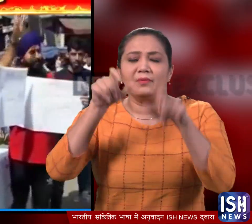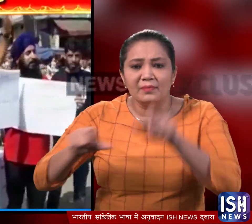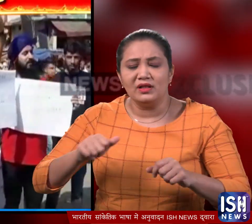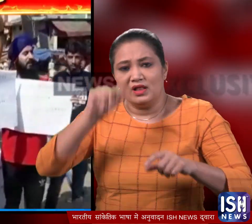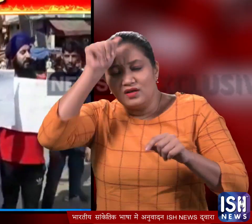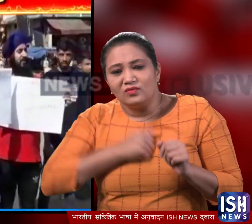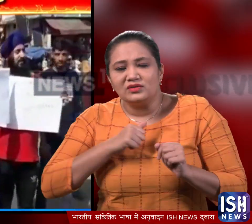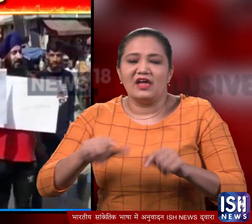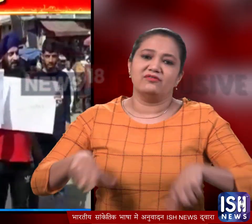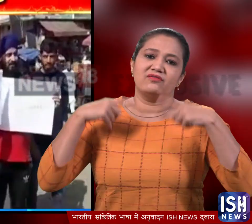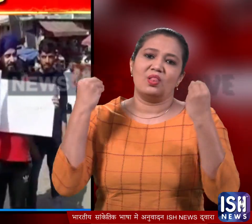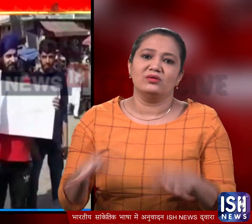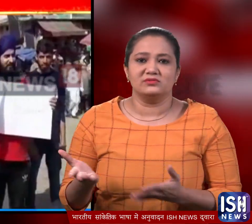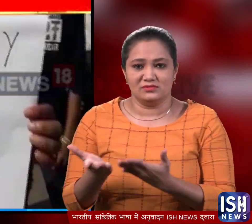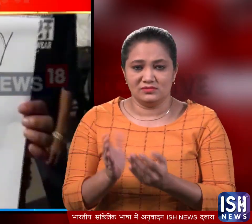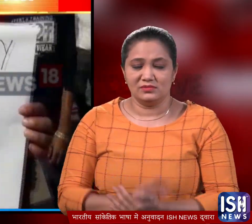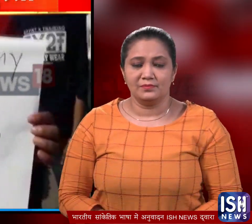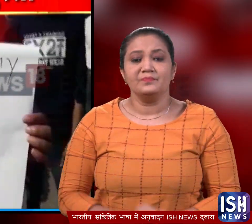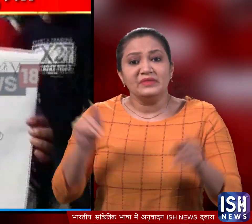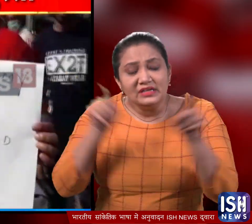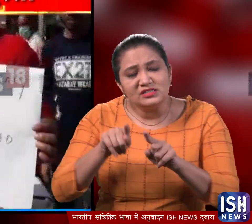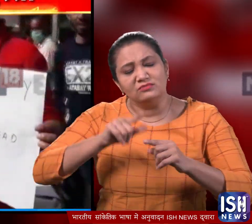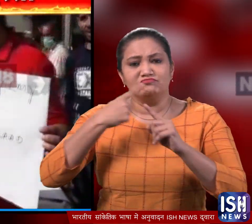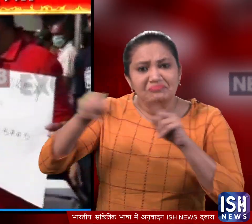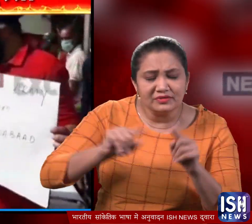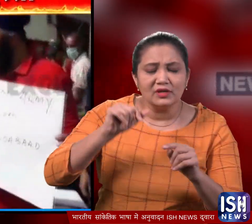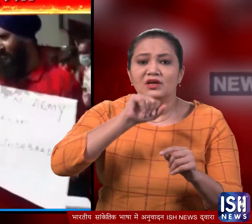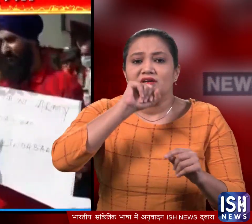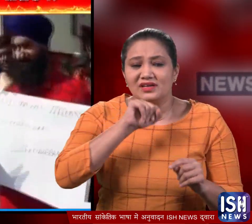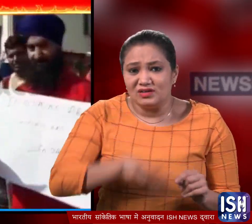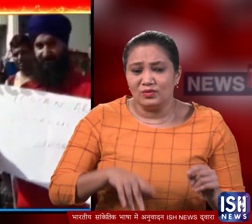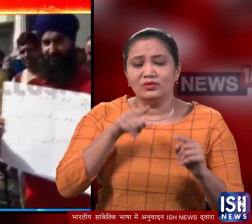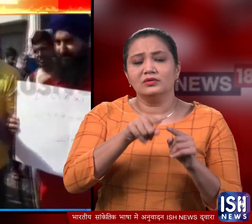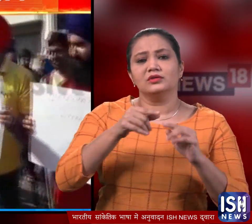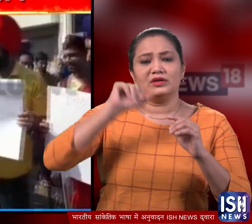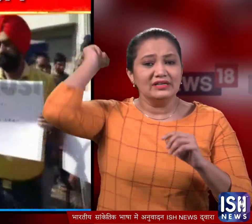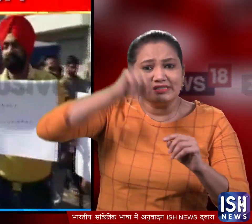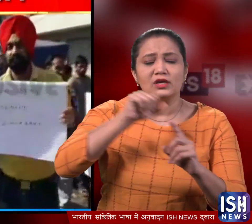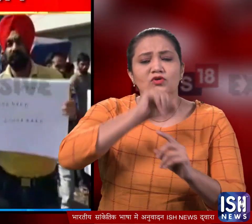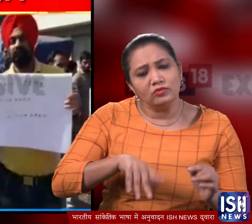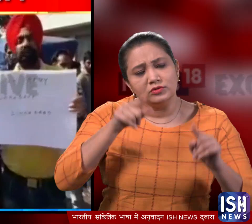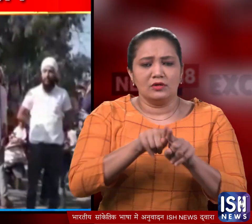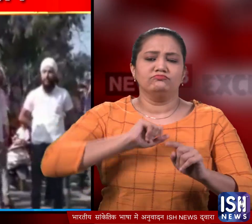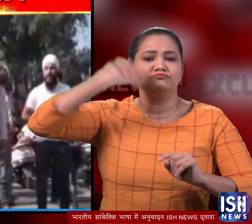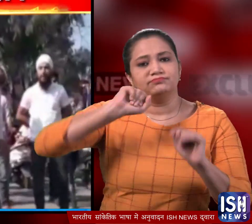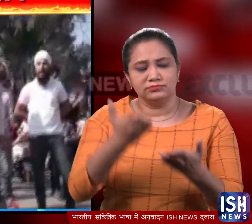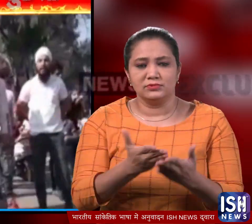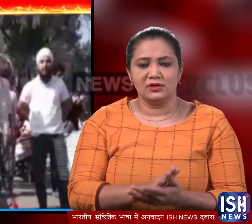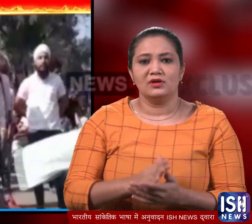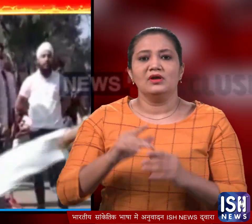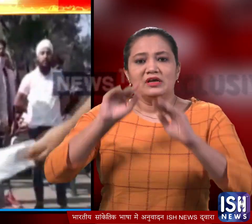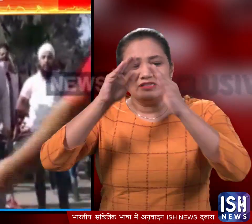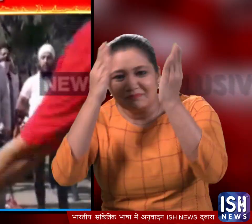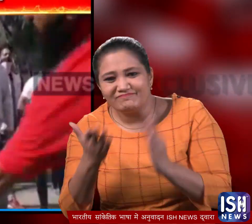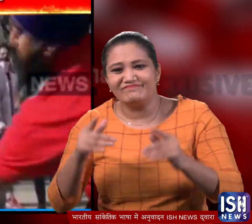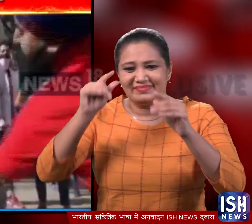ने देश के लिए अपनी जान की कुर्बानी दे दी। इसी हमले के विरोध में सिख यूथ नाम की संस्था के कुछ कार्यकर्ता सड़क पर उतर आए। उन्होंने पुतला